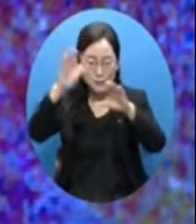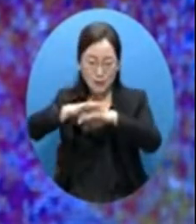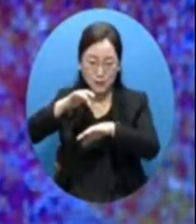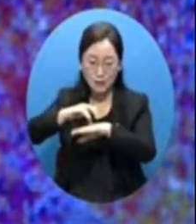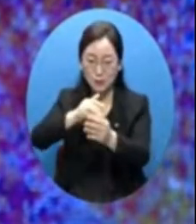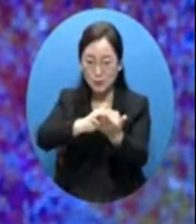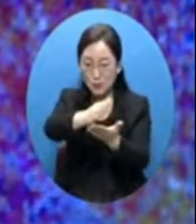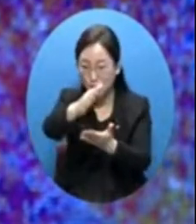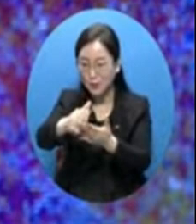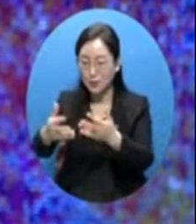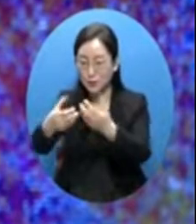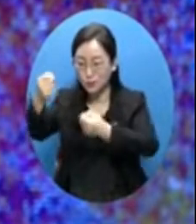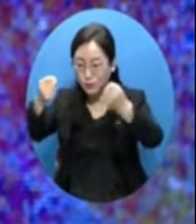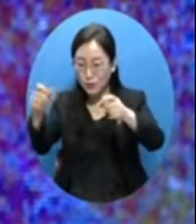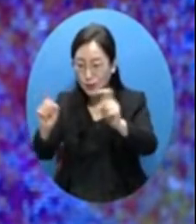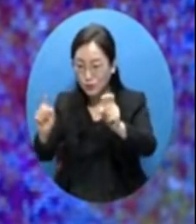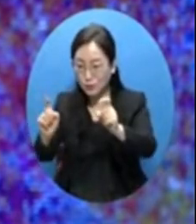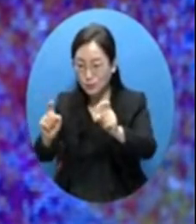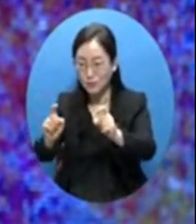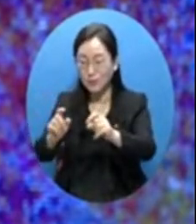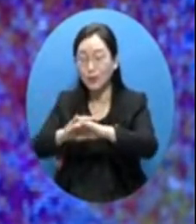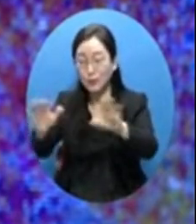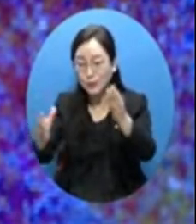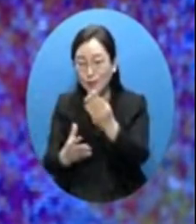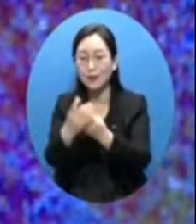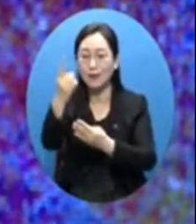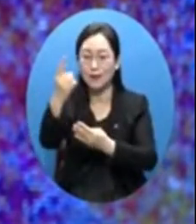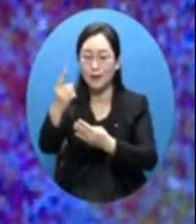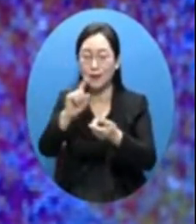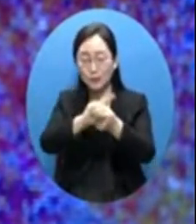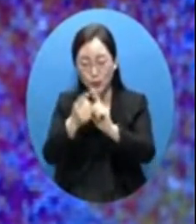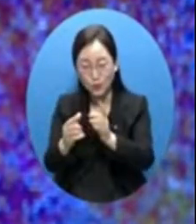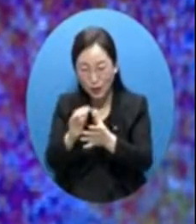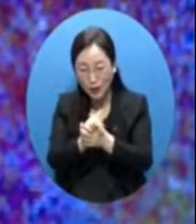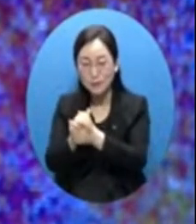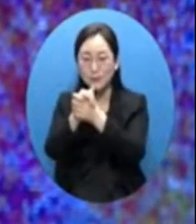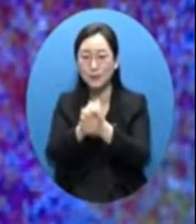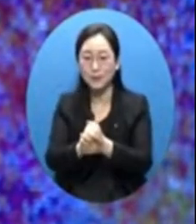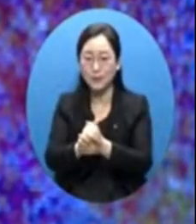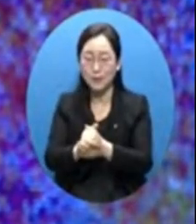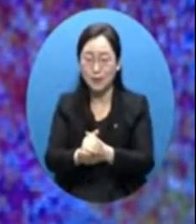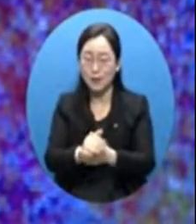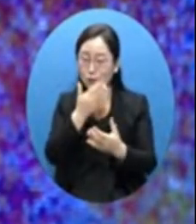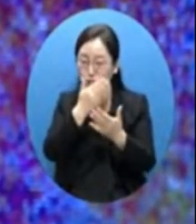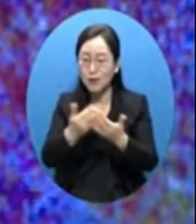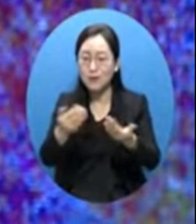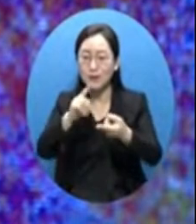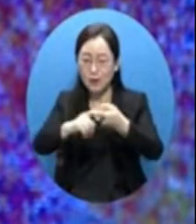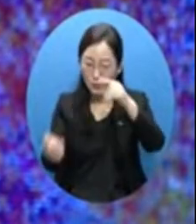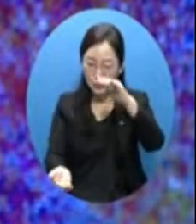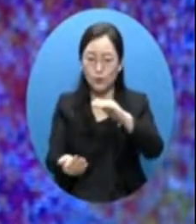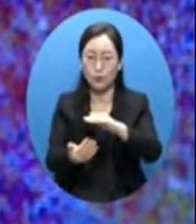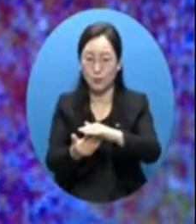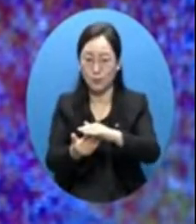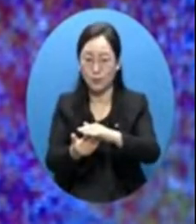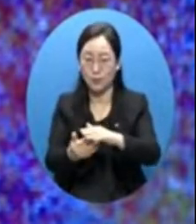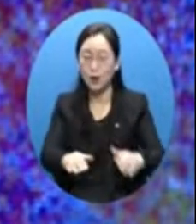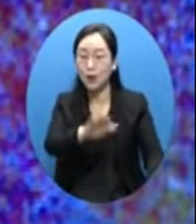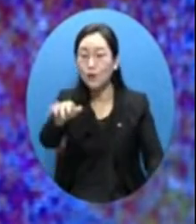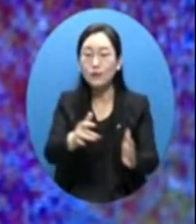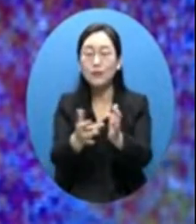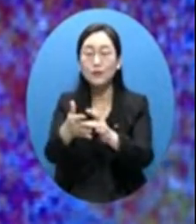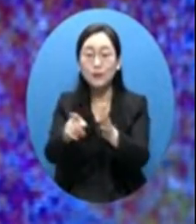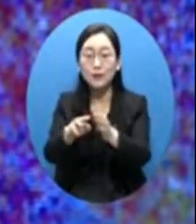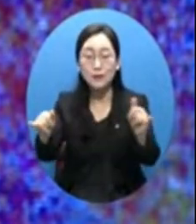주시고 분열과 다툼을 하나 되게 만들어서 화합하게 만들어 주시고 귀한 역사를 이루어 주시는 것입니다. 그렇기 때문에 우리 예수 믿는